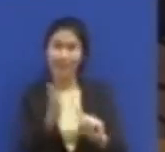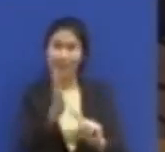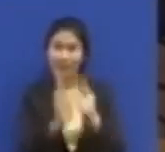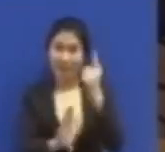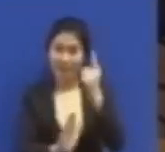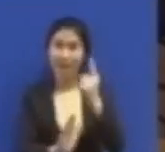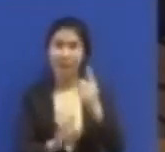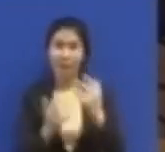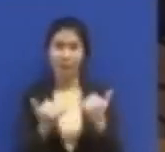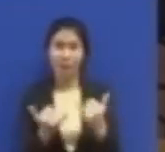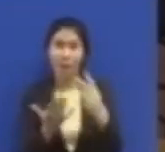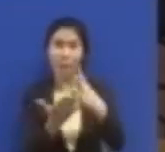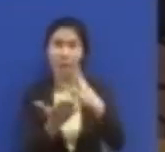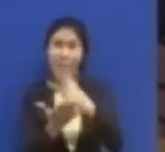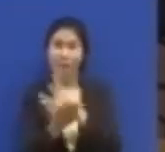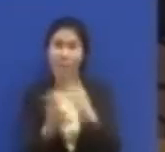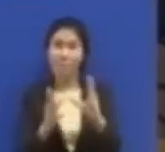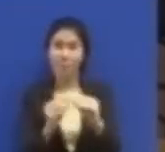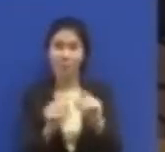ในวาระที่1